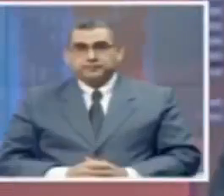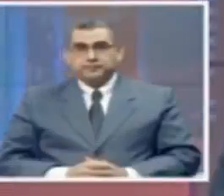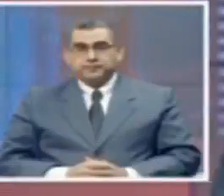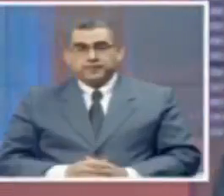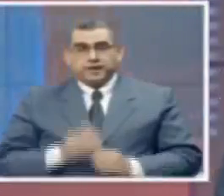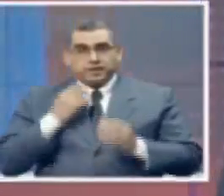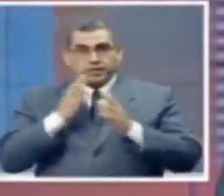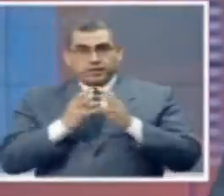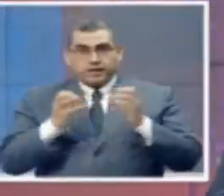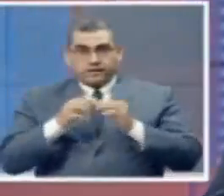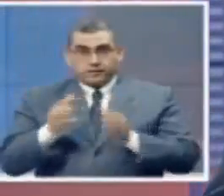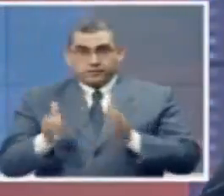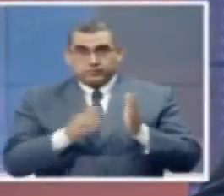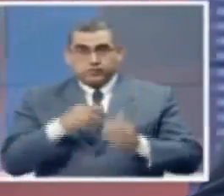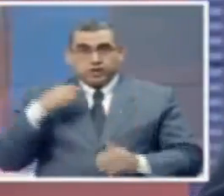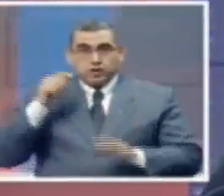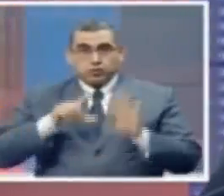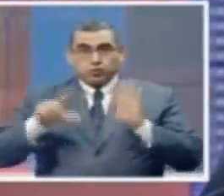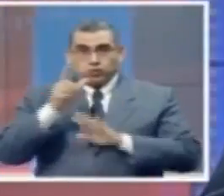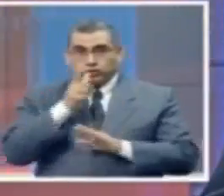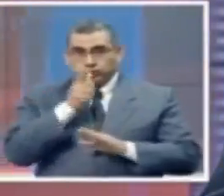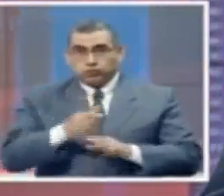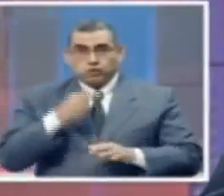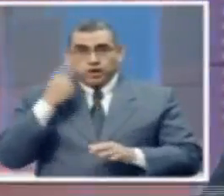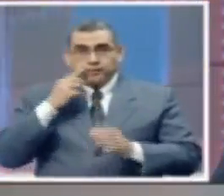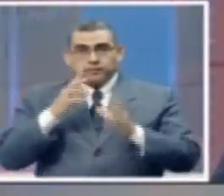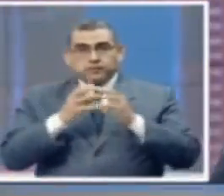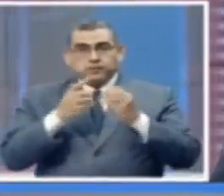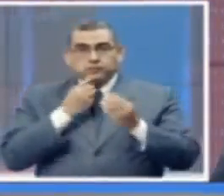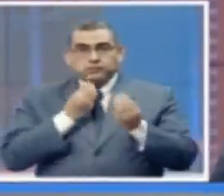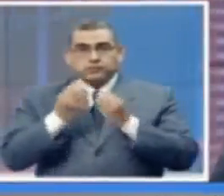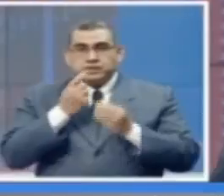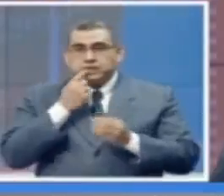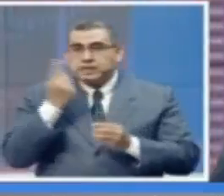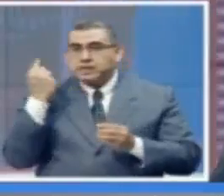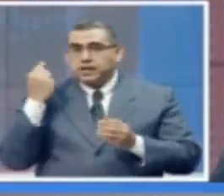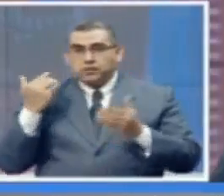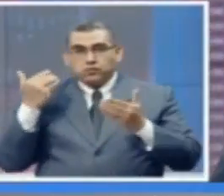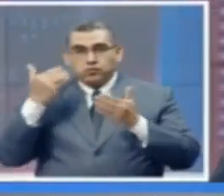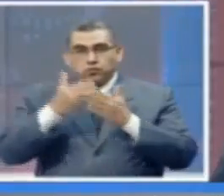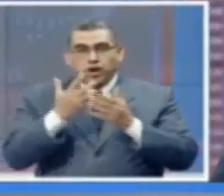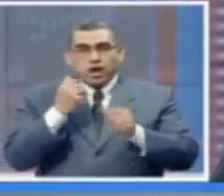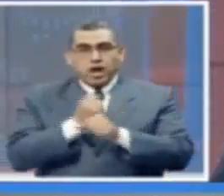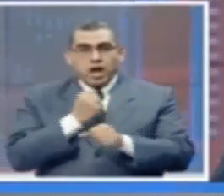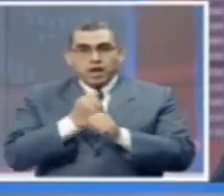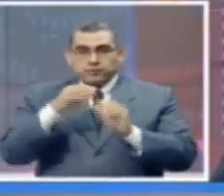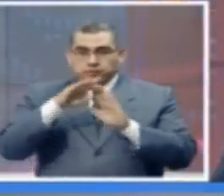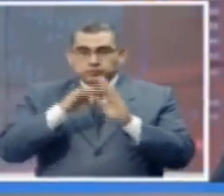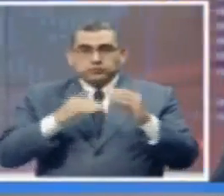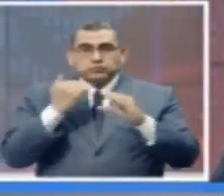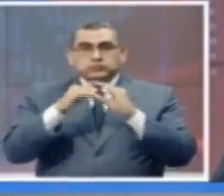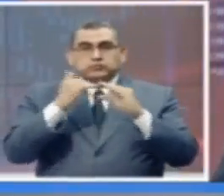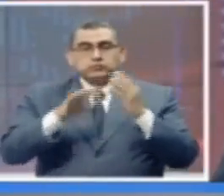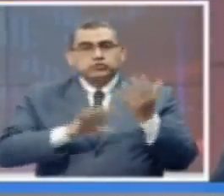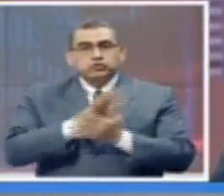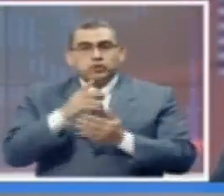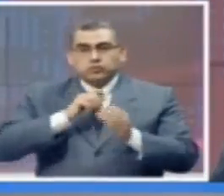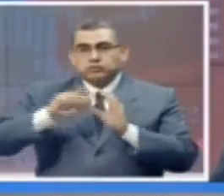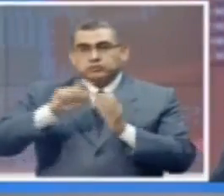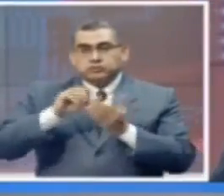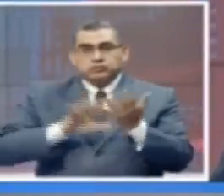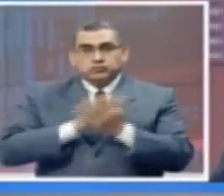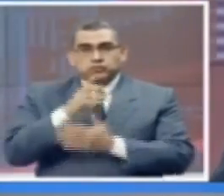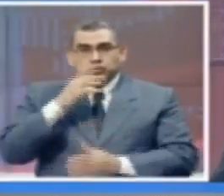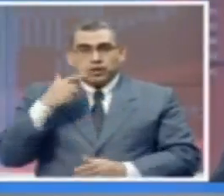إلى التفاصيل، استعرض رئيس مجلس الوزراء الدكتور مصطفى مدبولي الحصاد السنوي لجهود منظومة الشكاوى الحكومية الموحدة عن